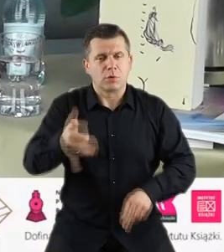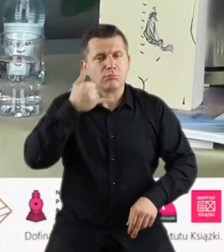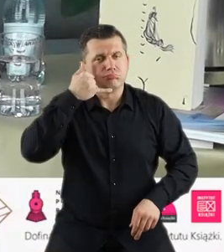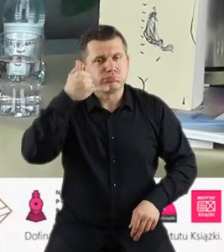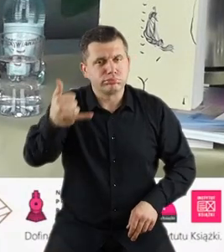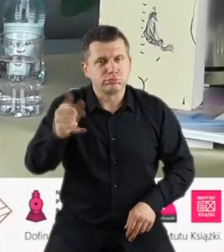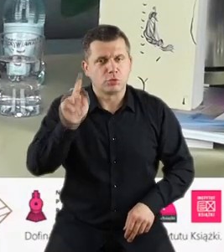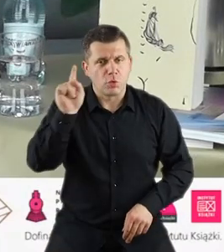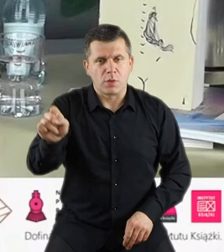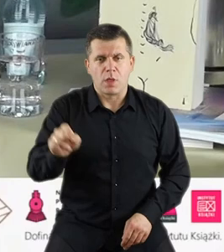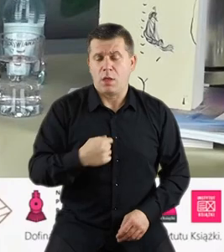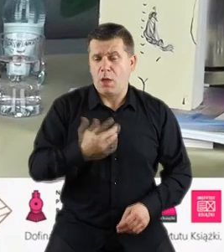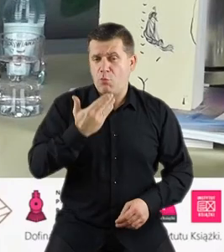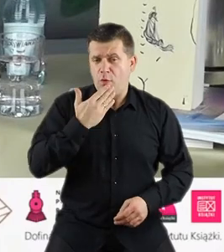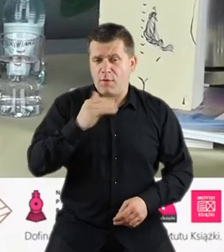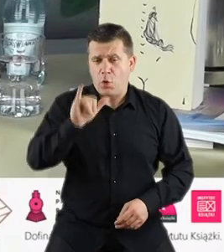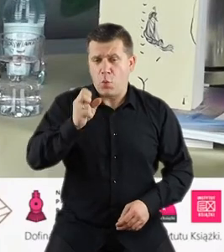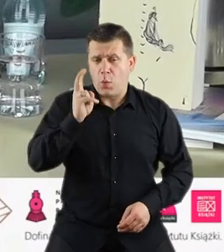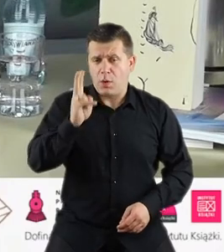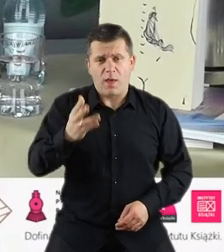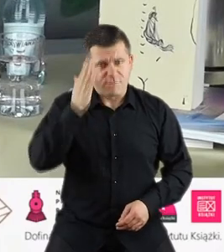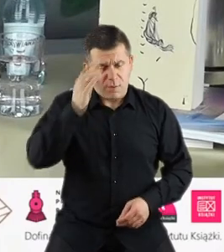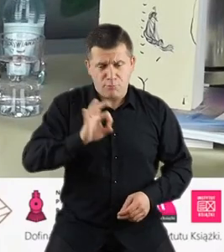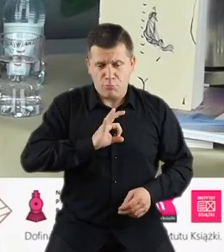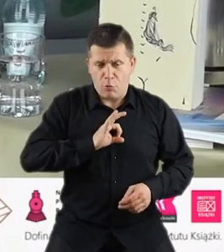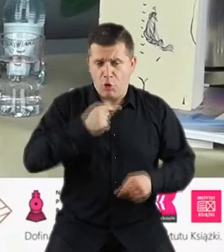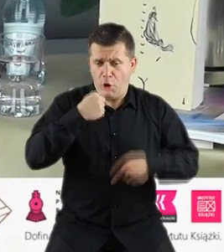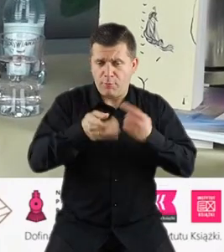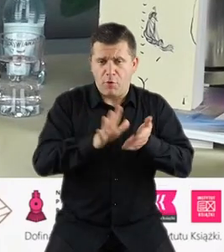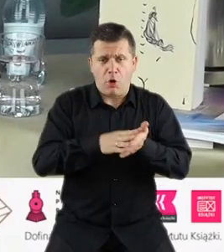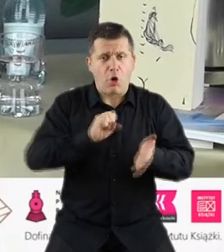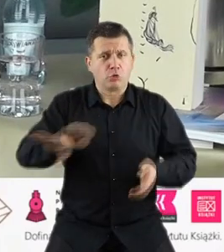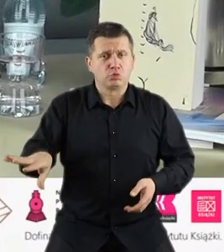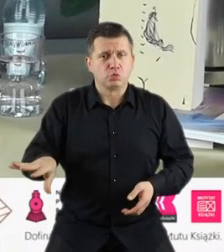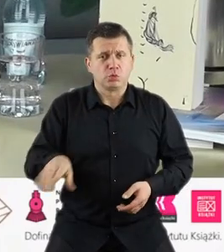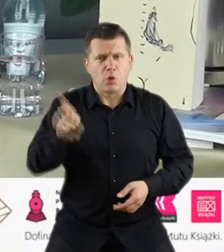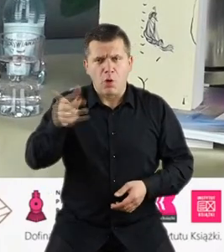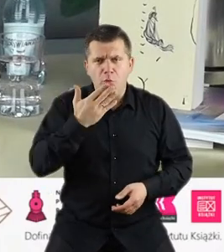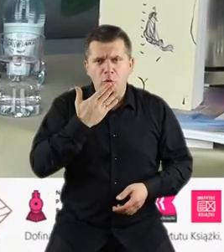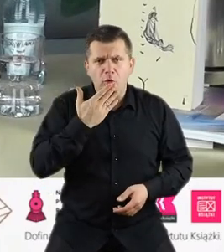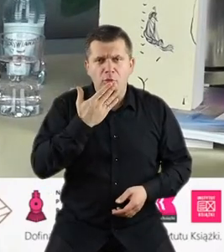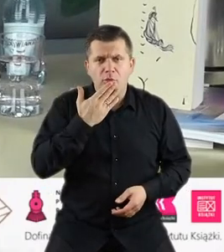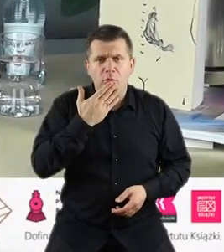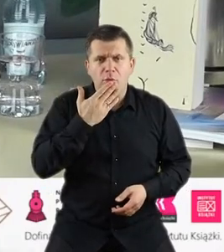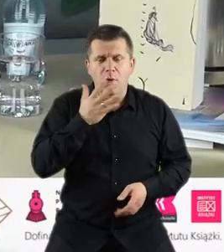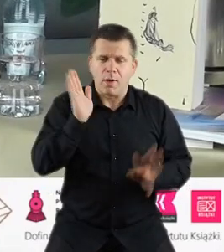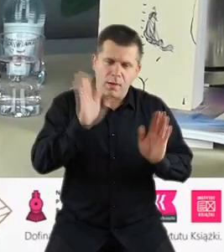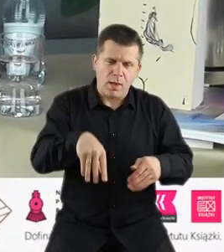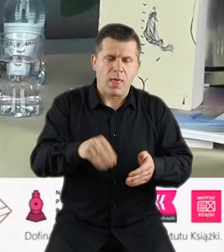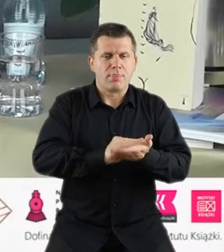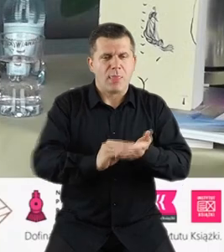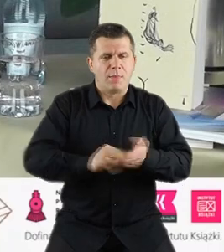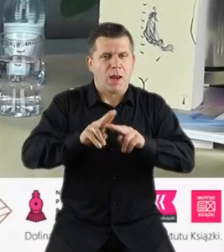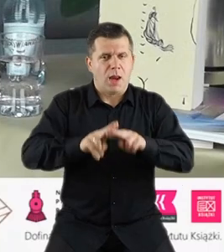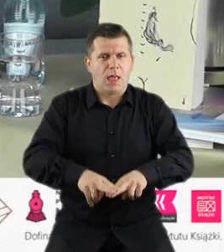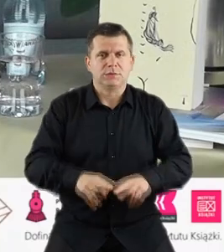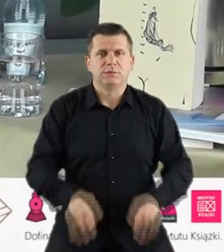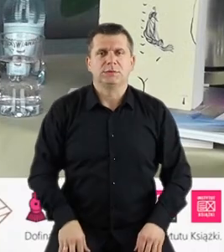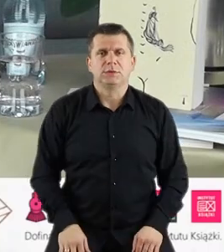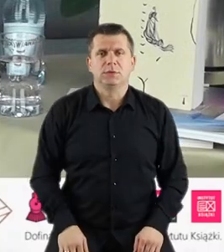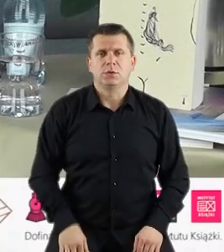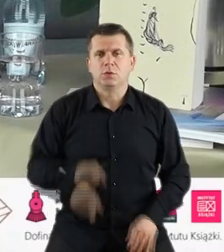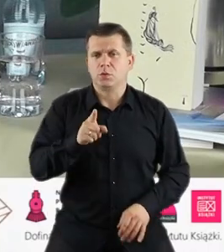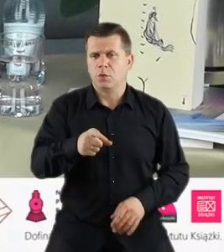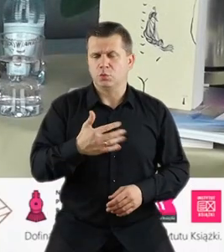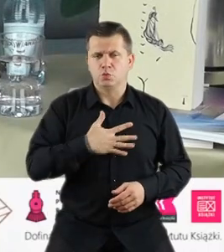zadzwoniłam do niego i mówię mu, wiesz co, Jurek, odrzucili mi to opowiadanie. On mówi, napisz resztę.